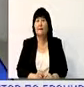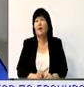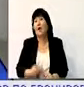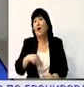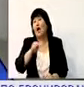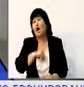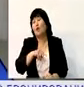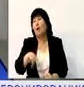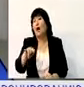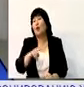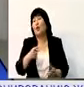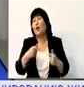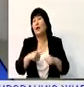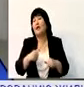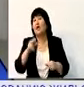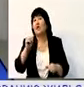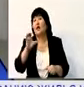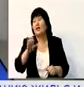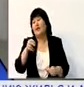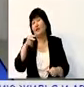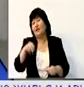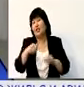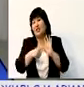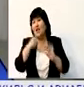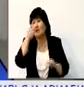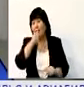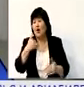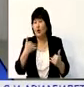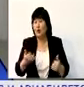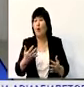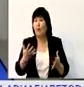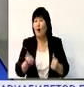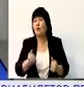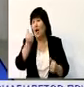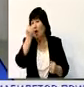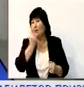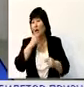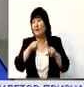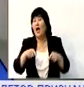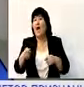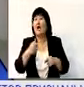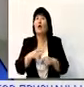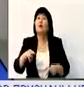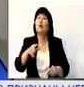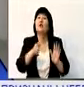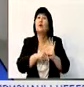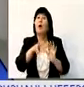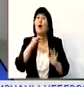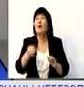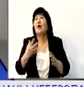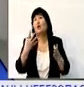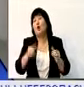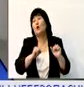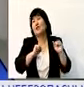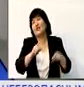Я работаю в районном отделе по ЧС с 2016 года. Сегодня я получила благодарственное письмо от Акима района к 7 мая, Дню